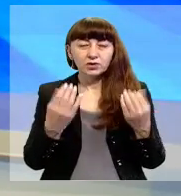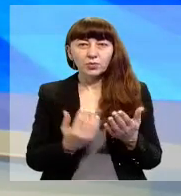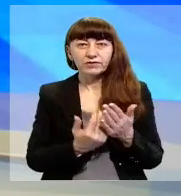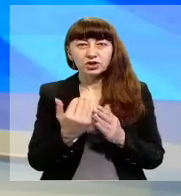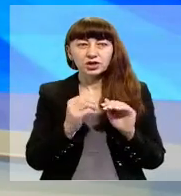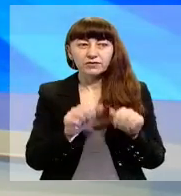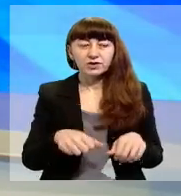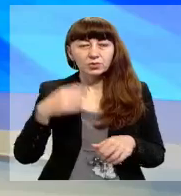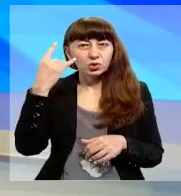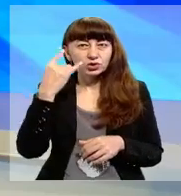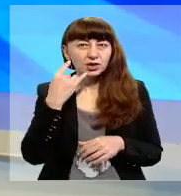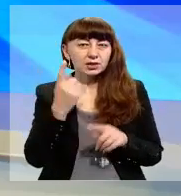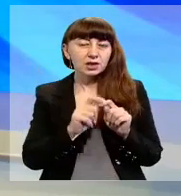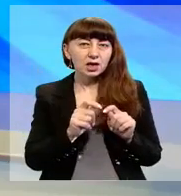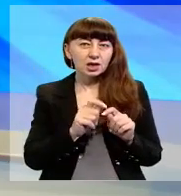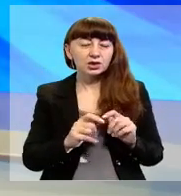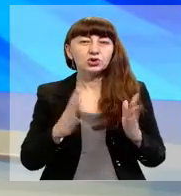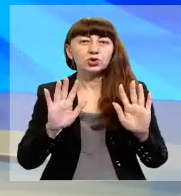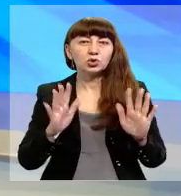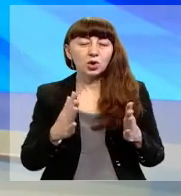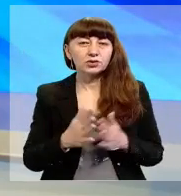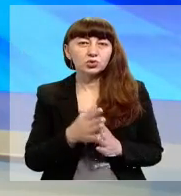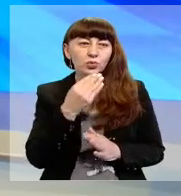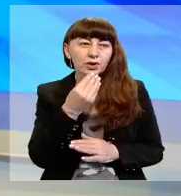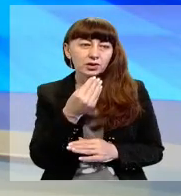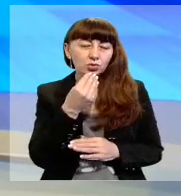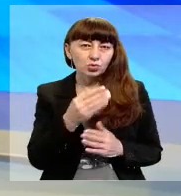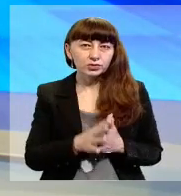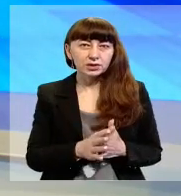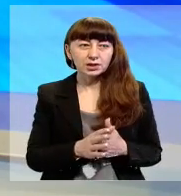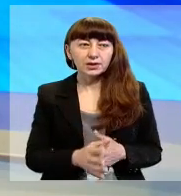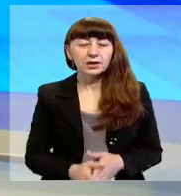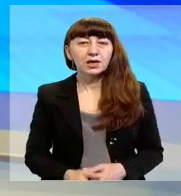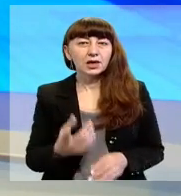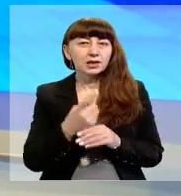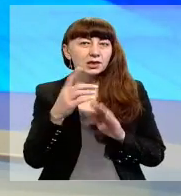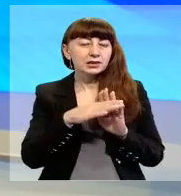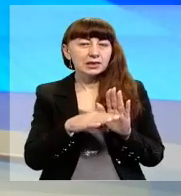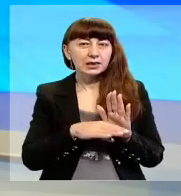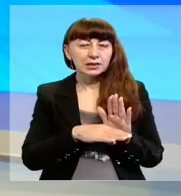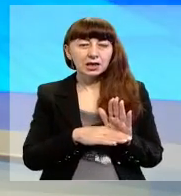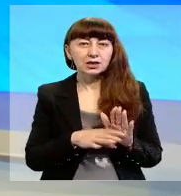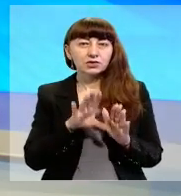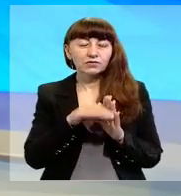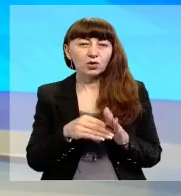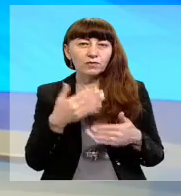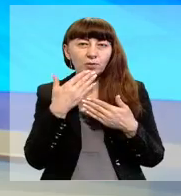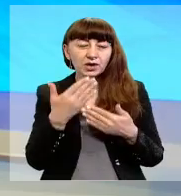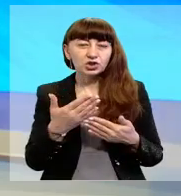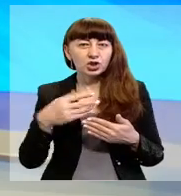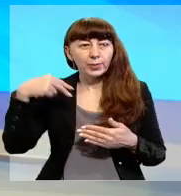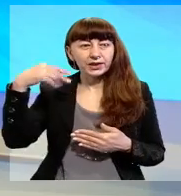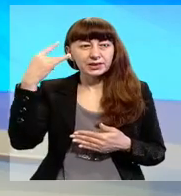өнімдерді бақылау мүмкіндігін арттыру. Бұл президент жолдауында жүктелген міндеттер. Сондықтан ветеринария саласында реформалар